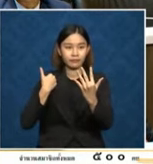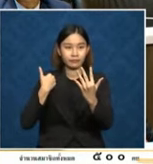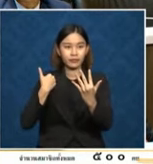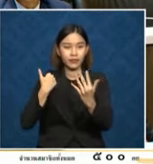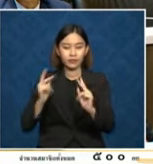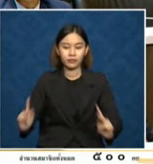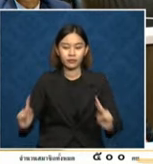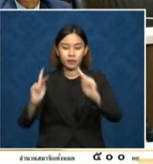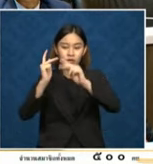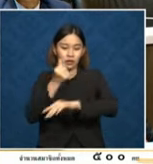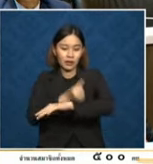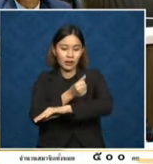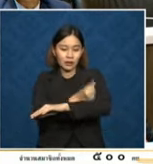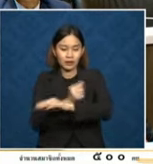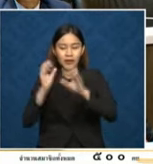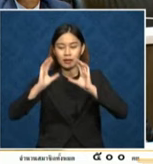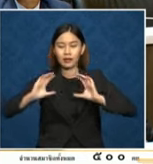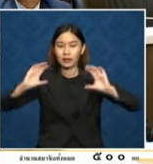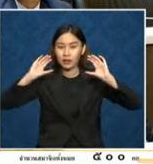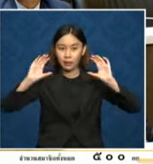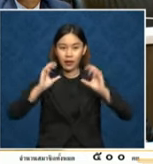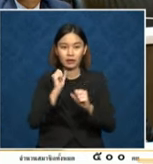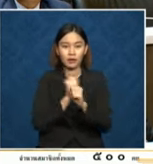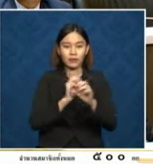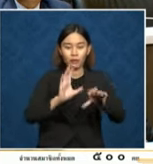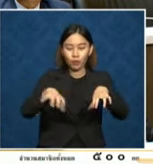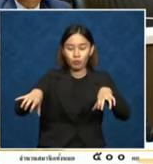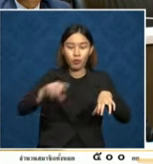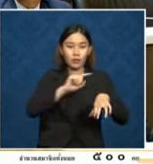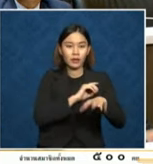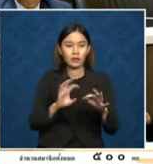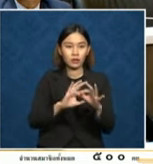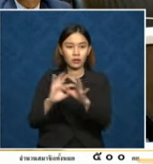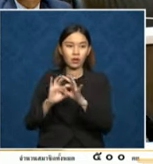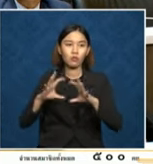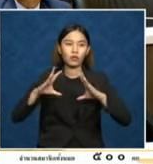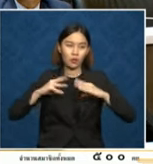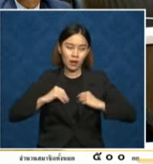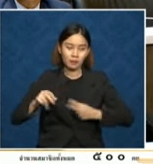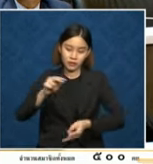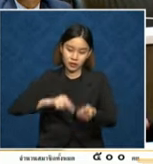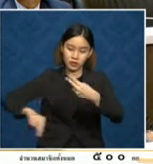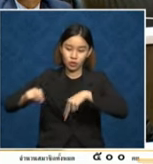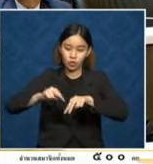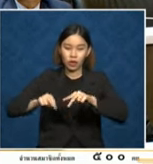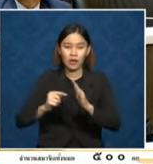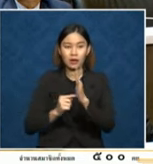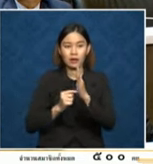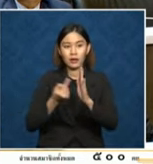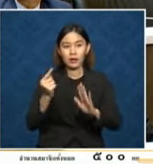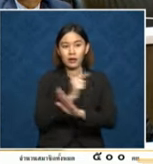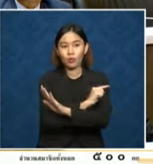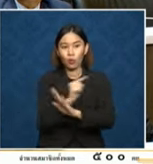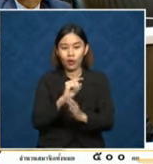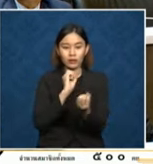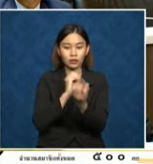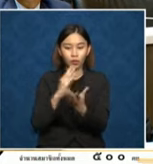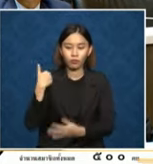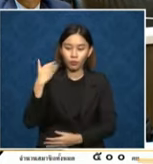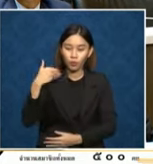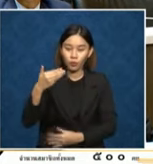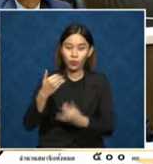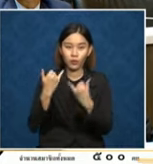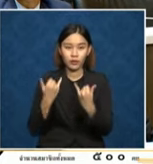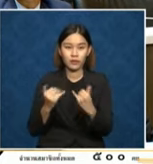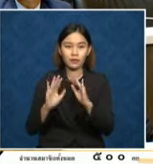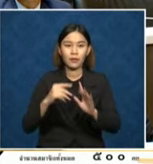กระทรวงแรงงานรัฐบาลและหน่วยงานที่เกี่ยวข้องรับปากจะดูแลลูกจ้างตั้งแต่วันที่เกิดเหตุจนถึงวันนี้ระยะเวลา